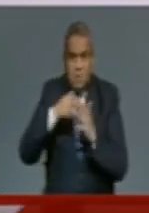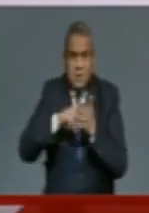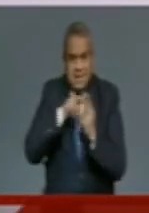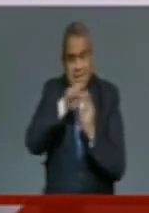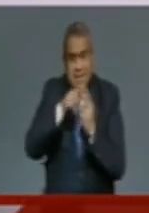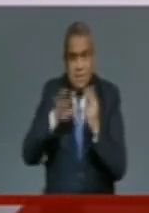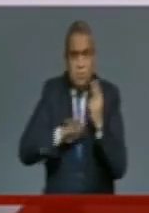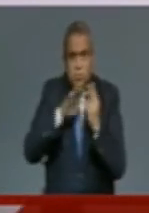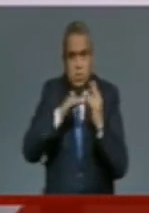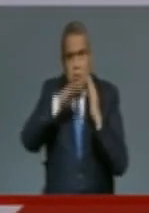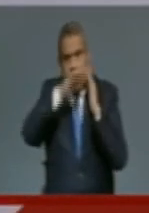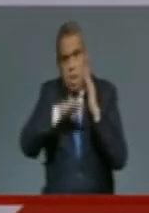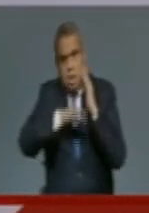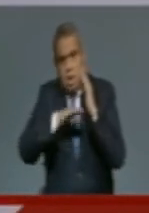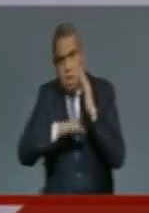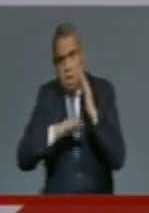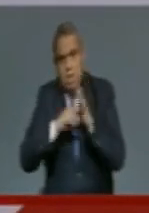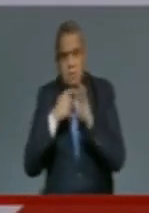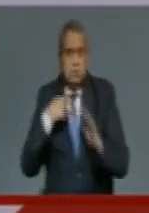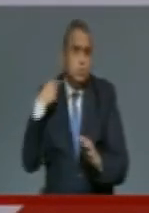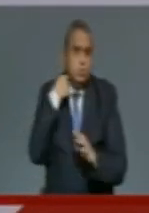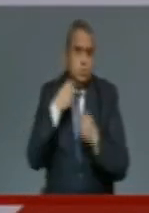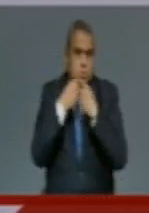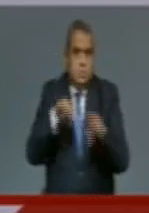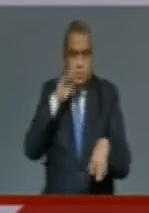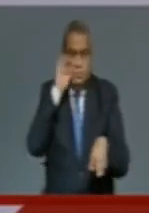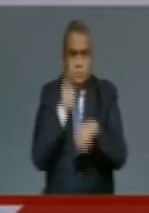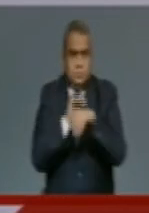وتراجعت بشكل ملحوظ